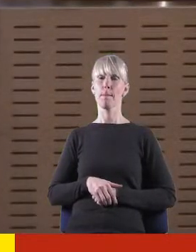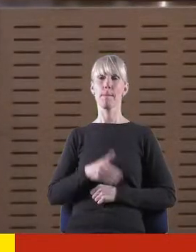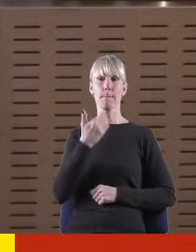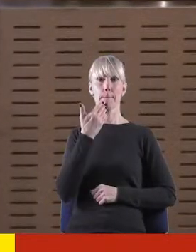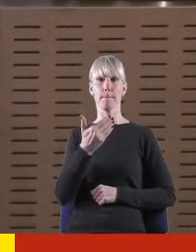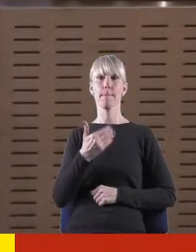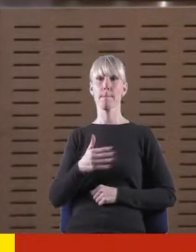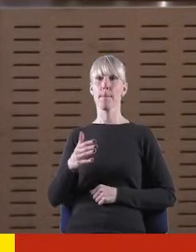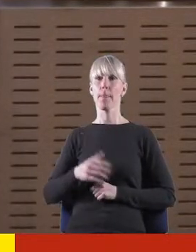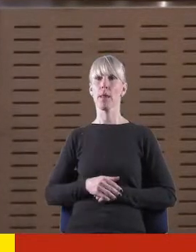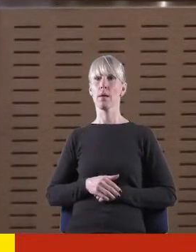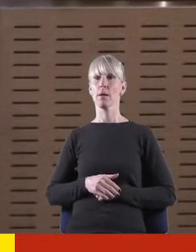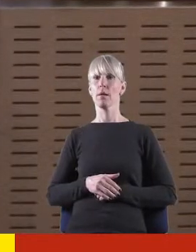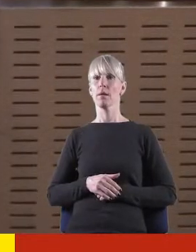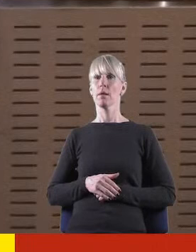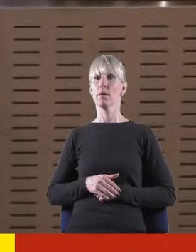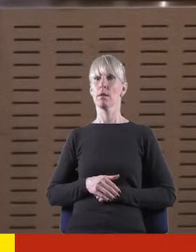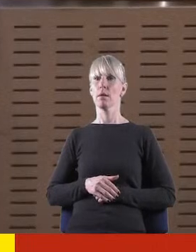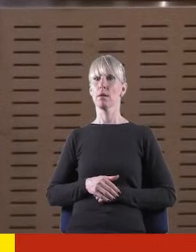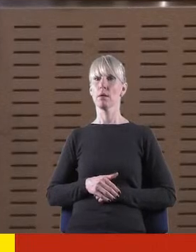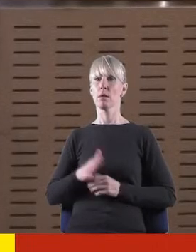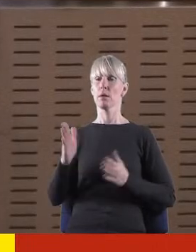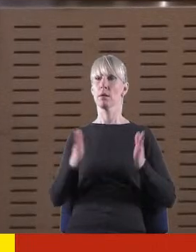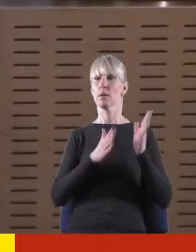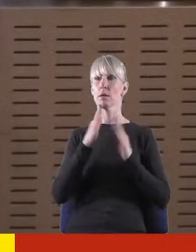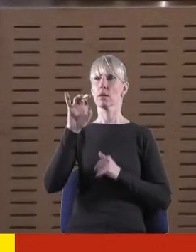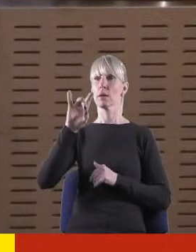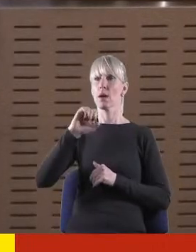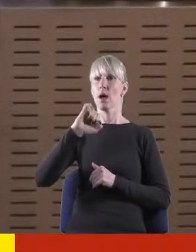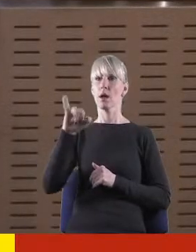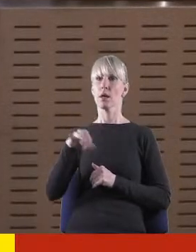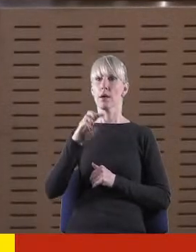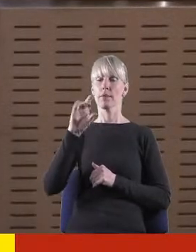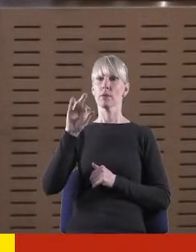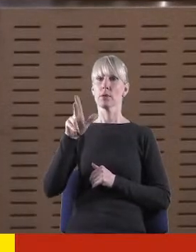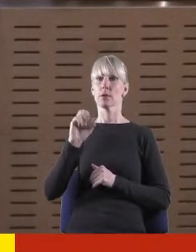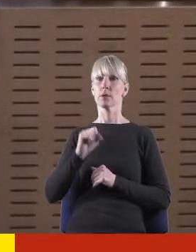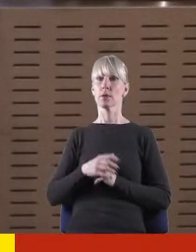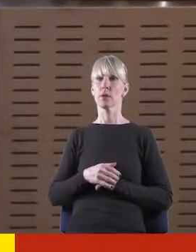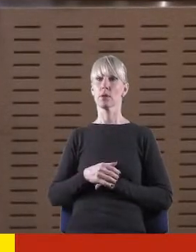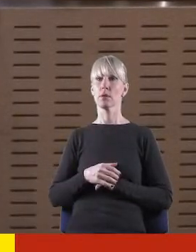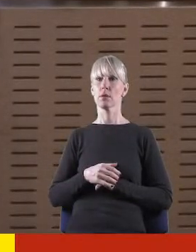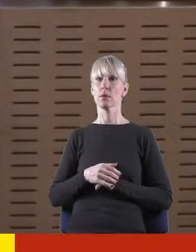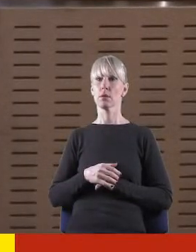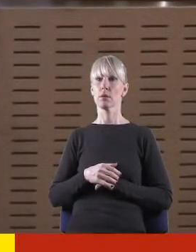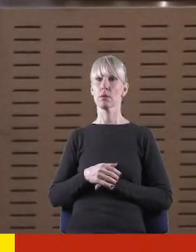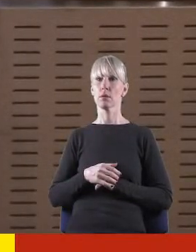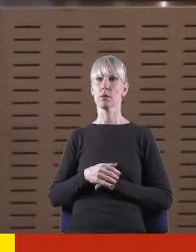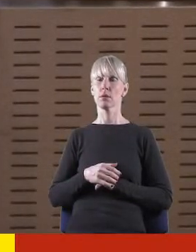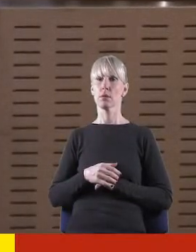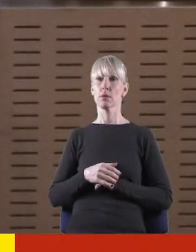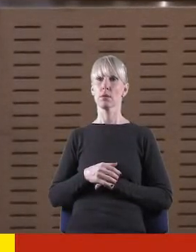Dziękuję bardzo. Widzę, że zgłasza się jeszcze raz pan radny Arkadiusz Gajewski. Proszę bardzo, panie radny, rozumiem, że w trybie ad vocem.